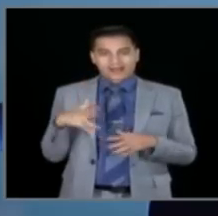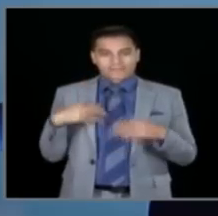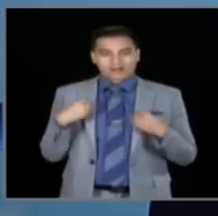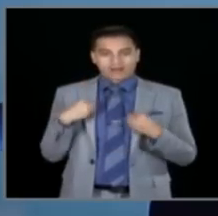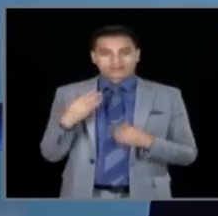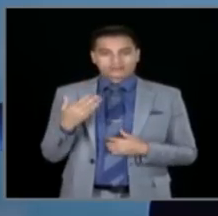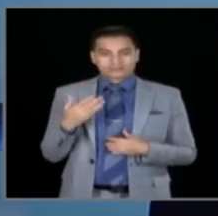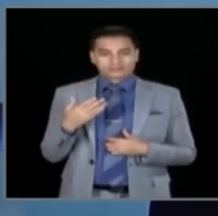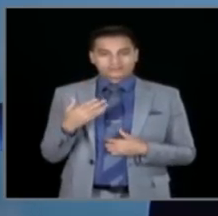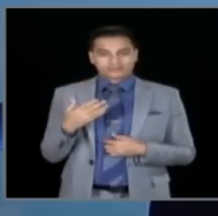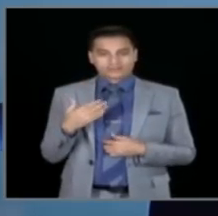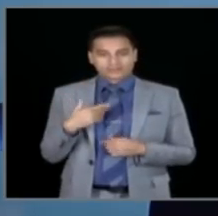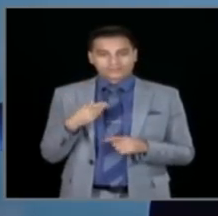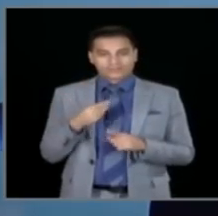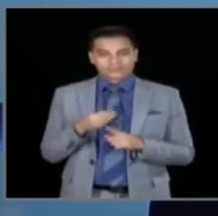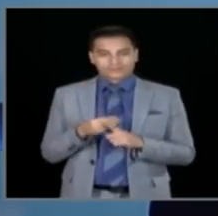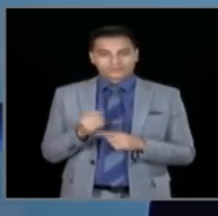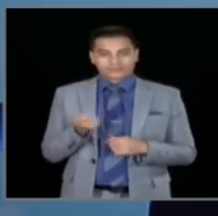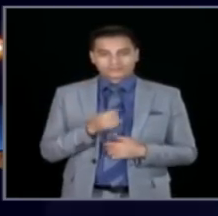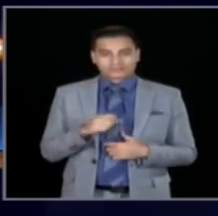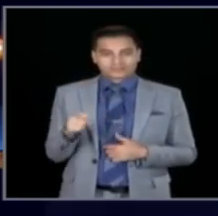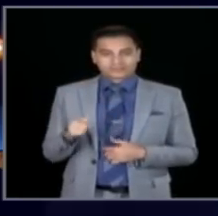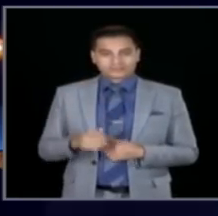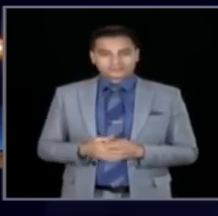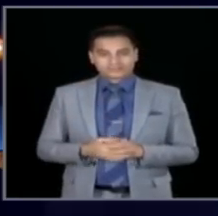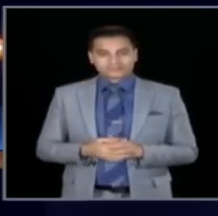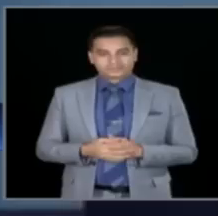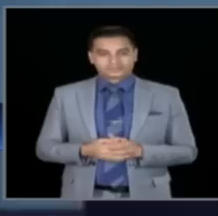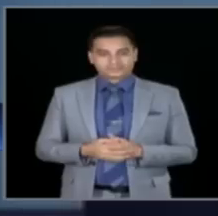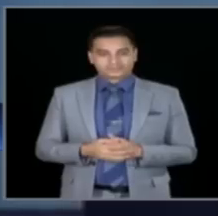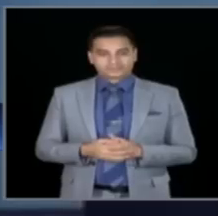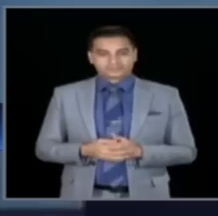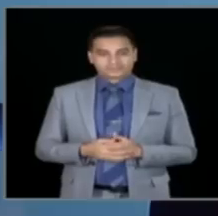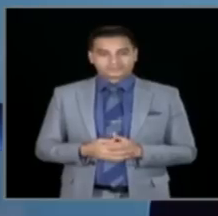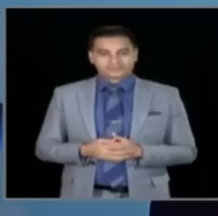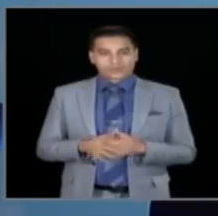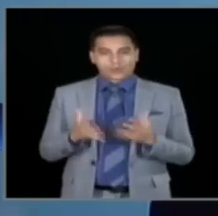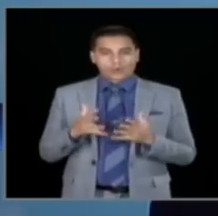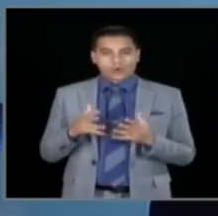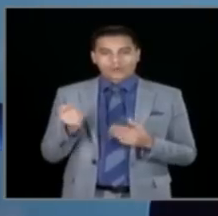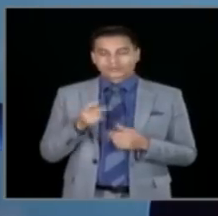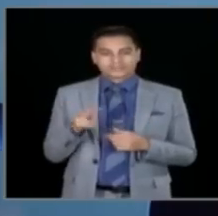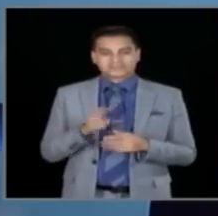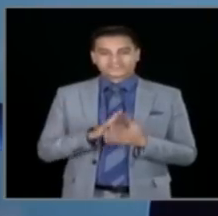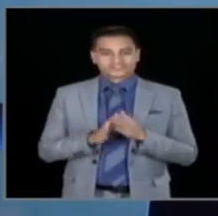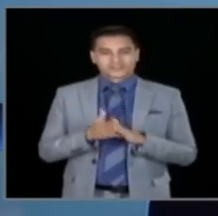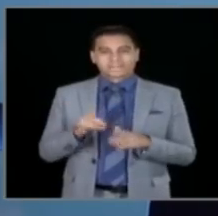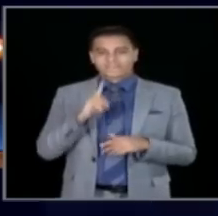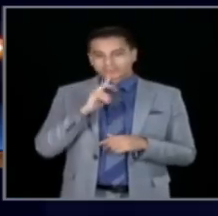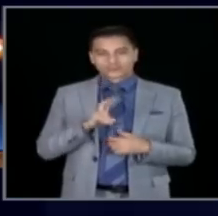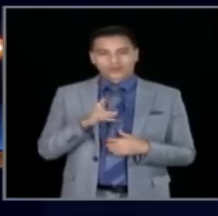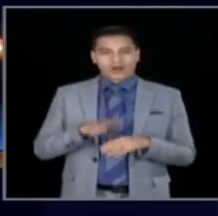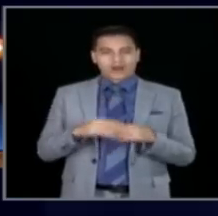الرياضة؟ بحب التنس. تحب التنس؟ ولا كرة ولا تنس، ولكن سؤال في